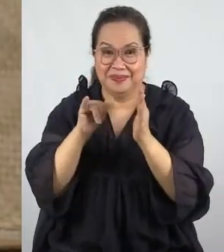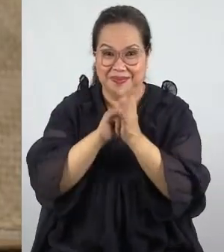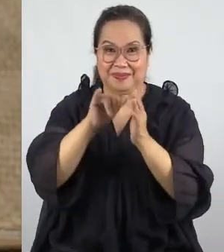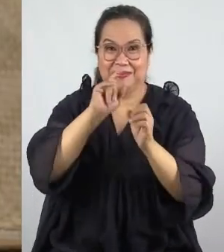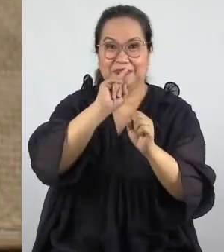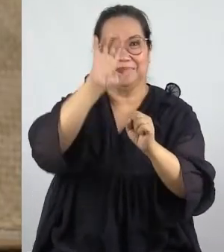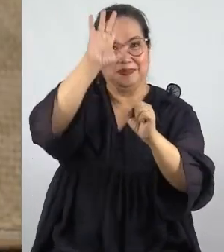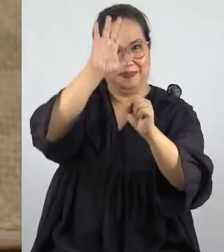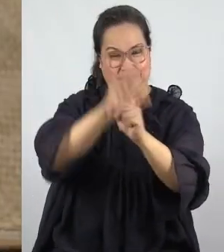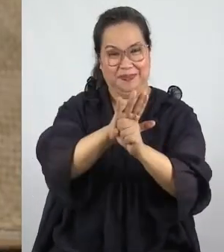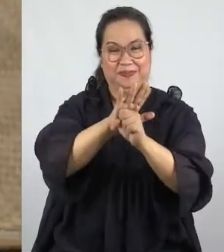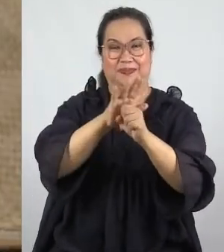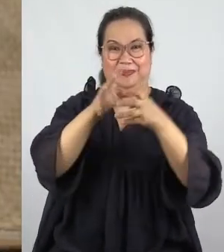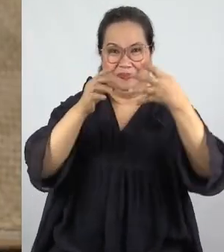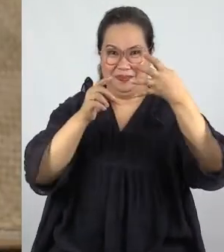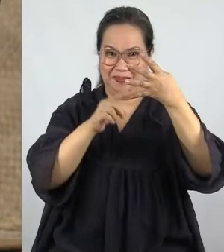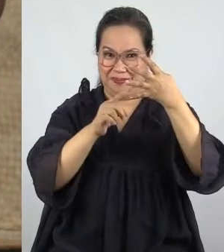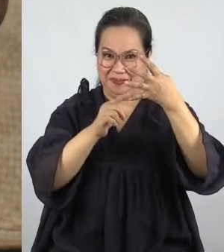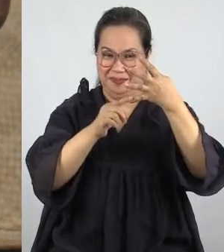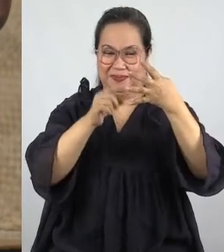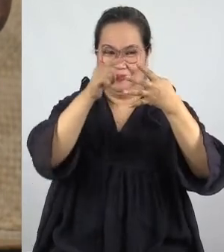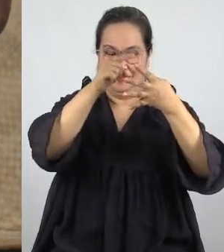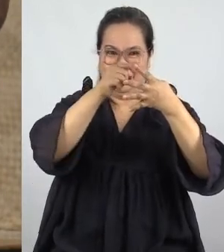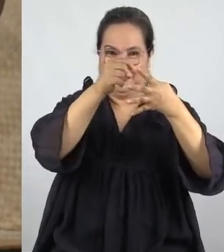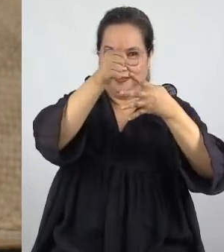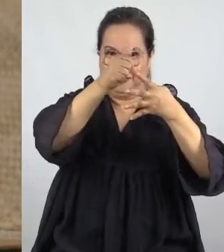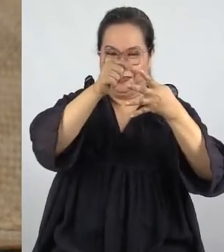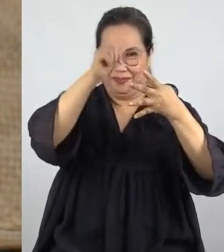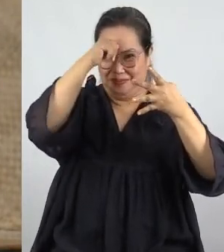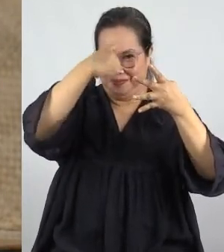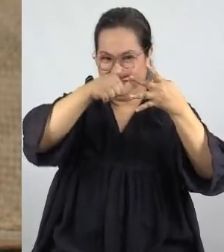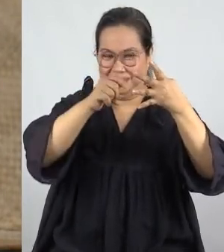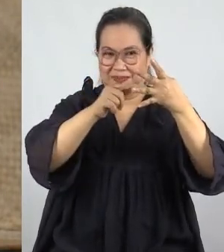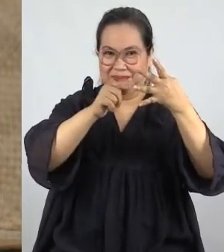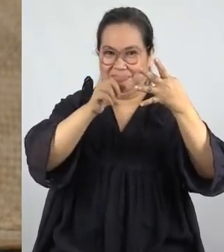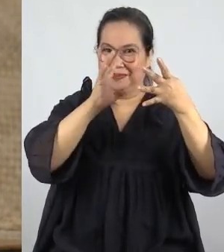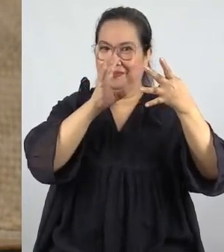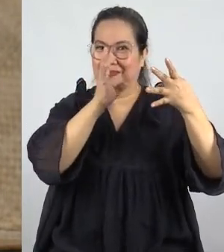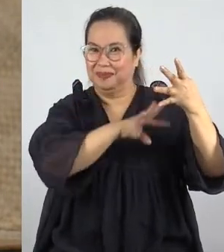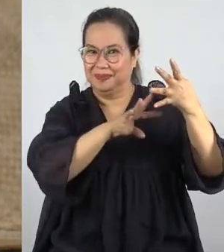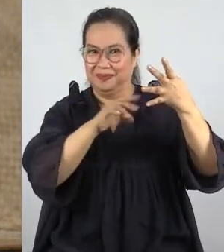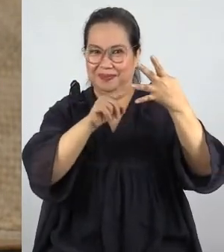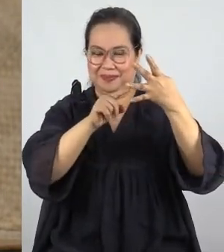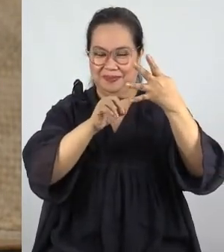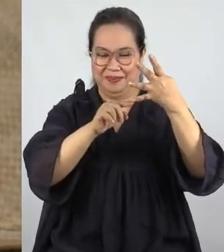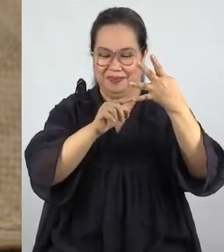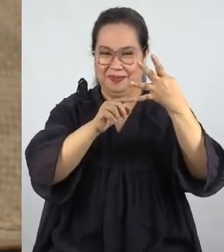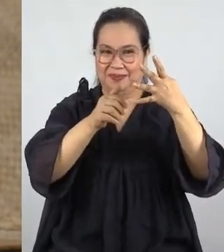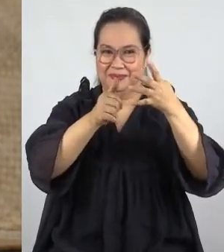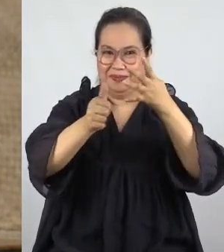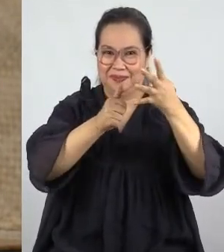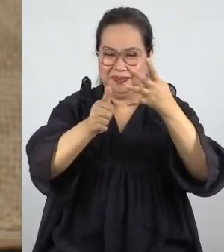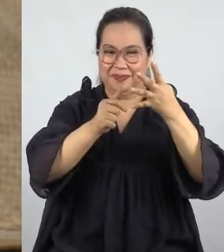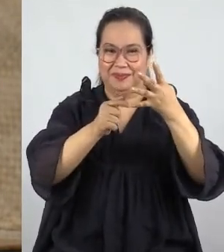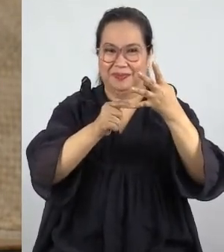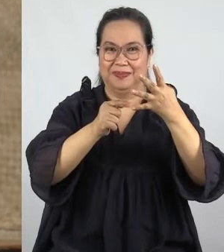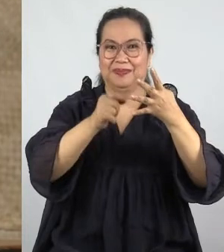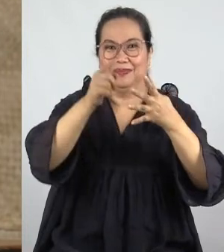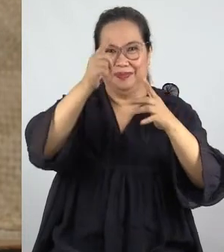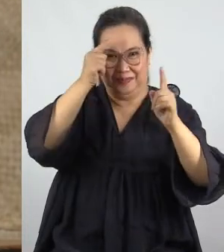pangapat. No? So takbuhin, tandaan, talikuran, takbuhin,